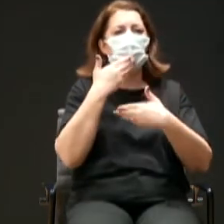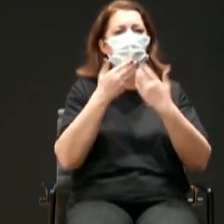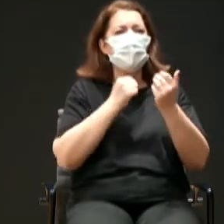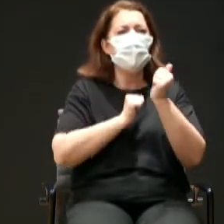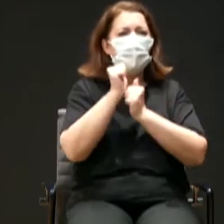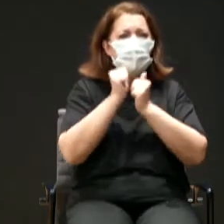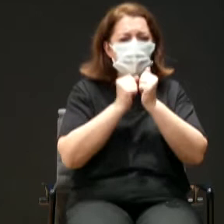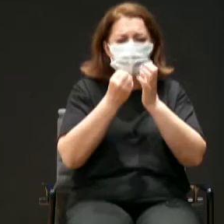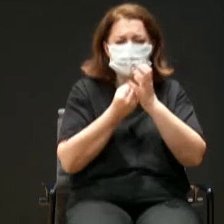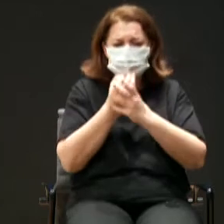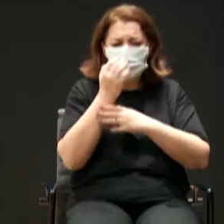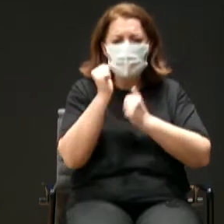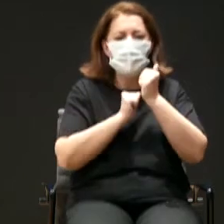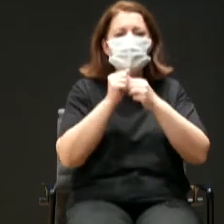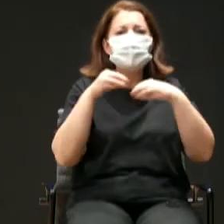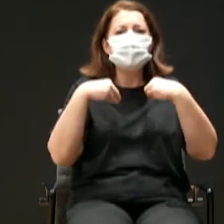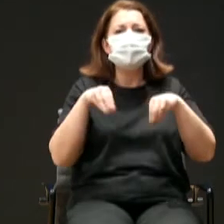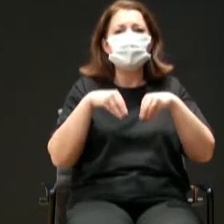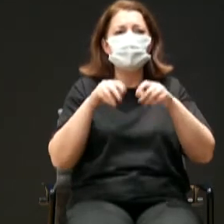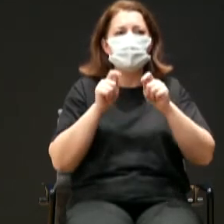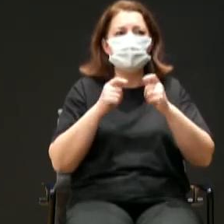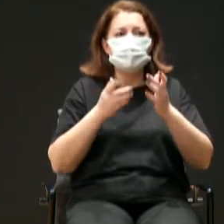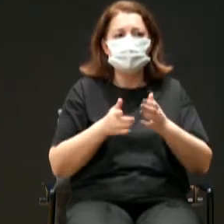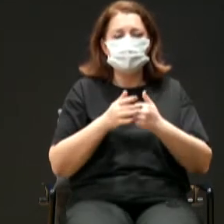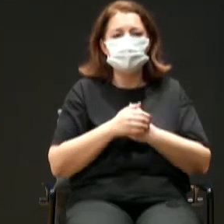fabrika kuran fabrikaları sattınız.